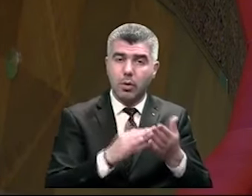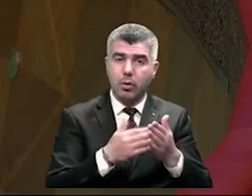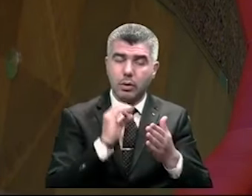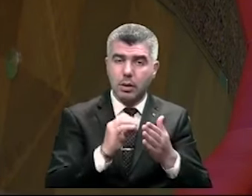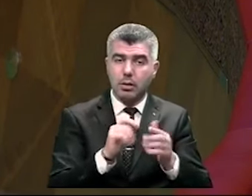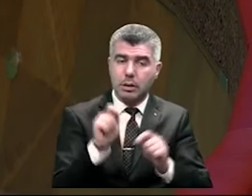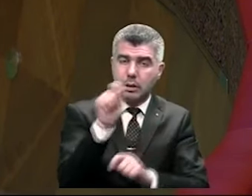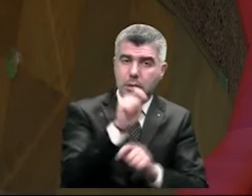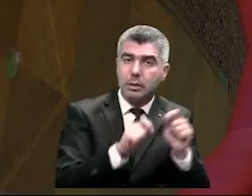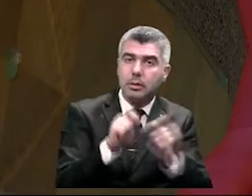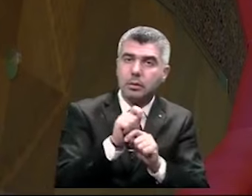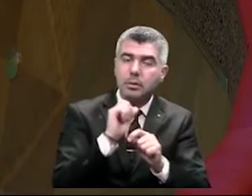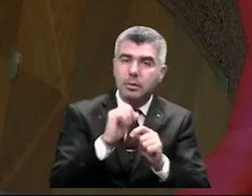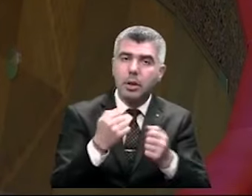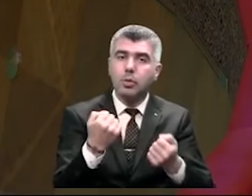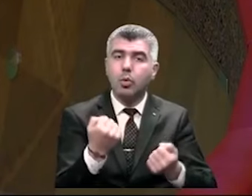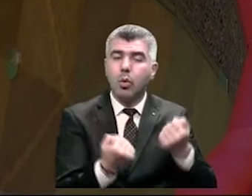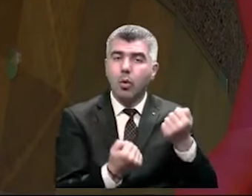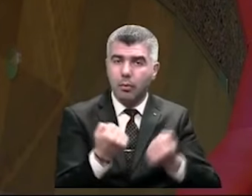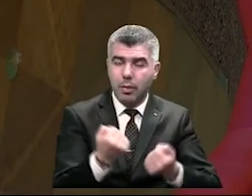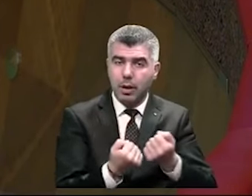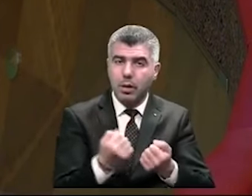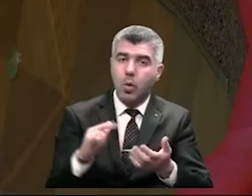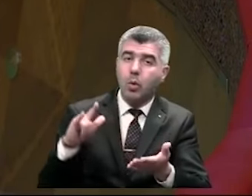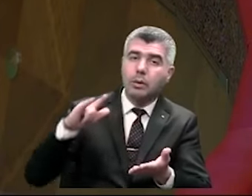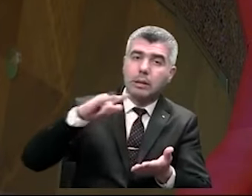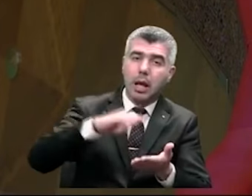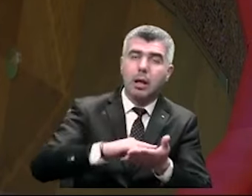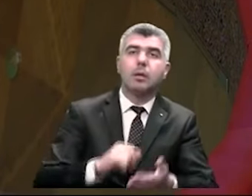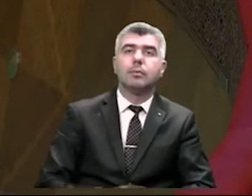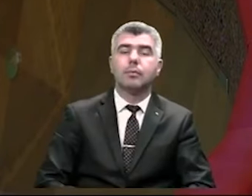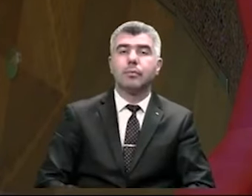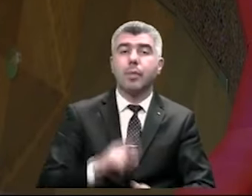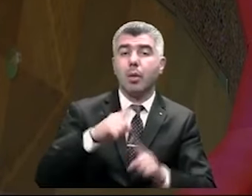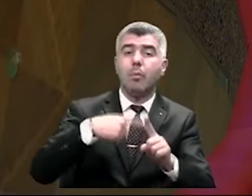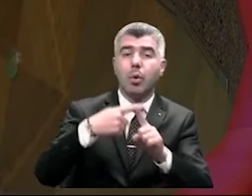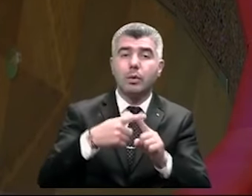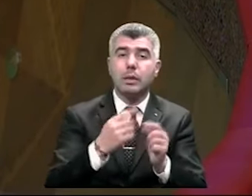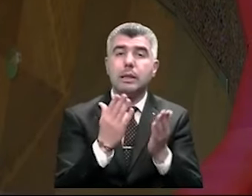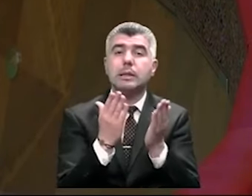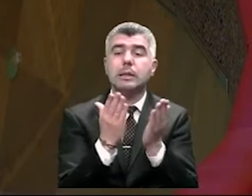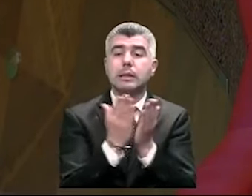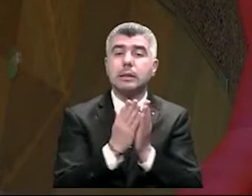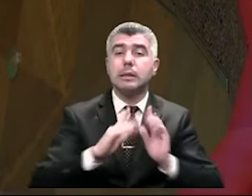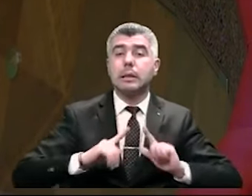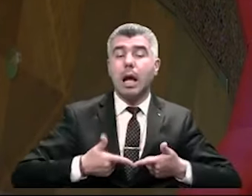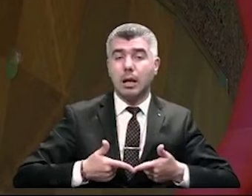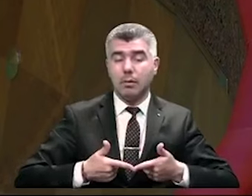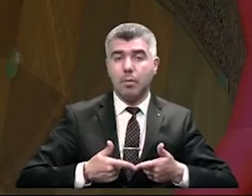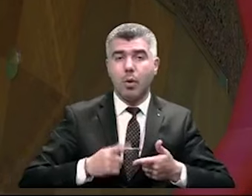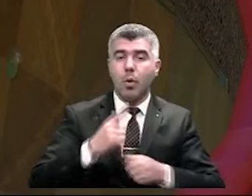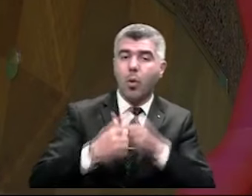والتقنيين بالنسبه للسيارات وبالنسبه للطيران كذلك قطاع التعليم راكم تبعتوا بان كل